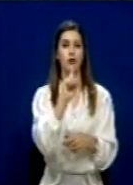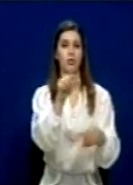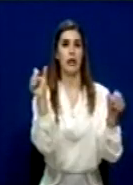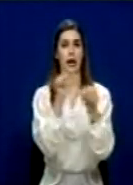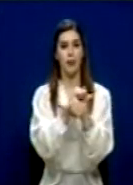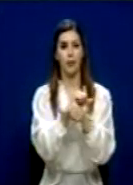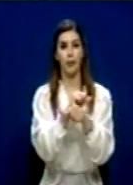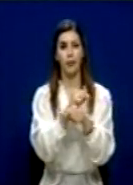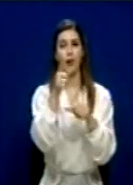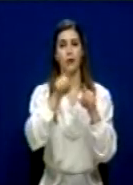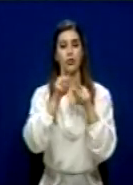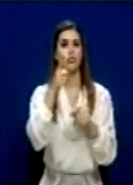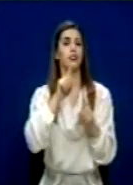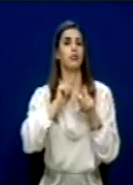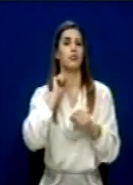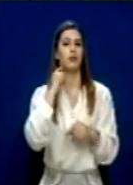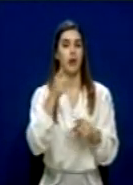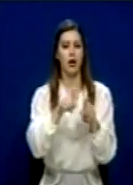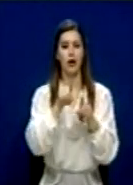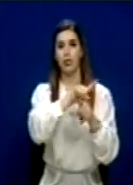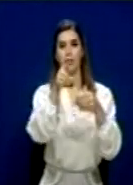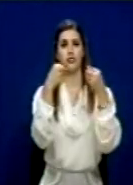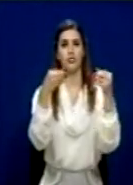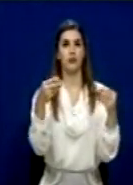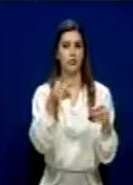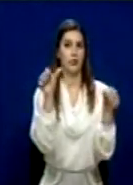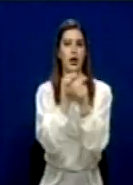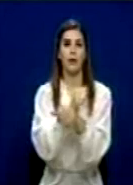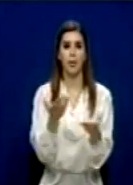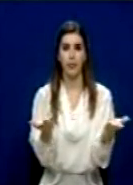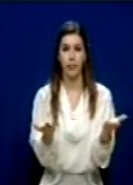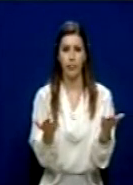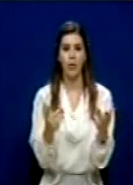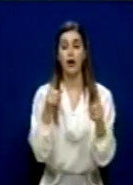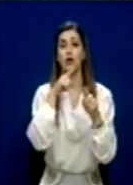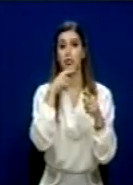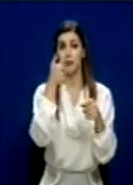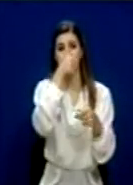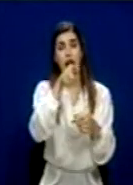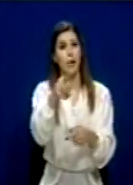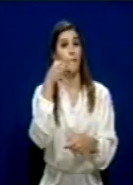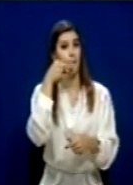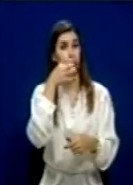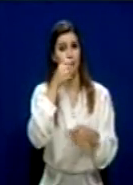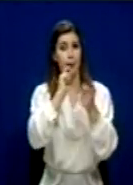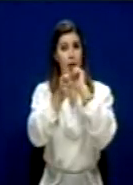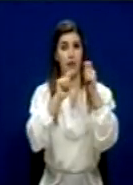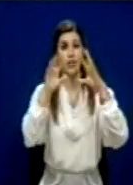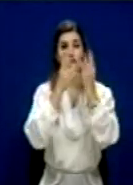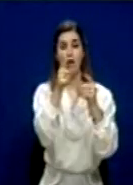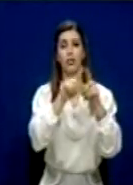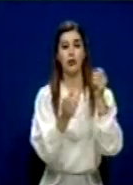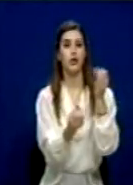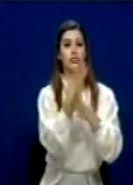mendohet, madje edhe turp, se si po e fthulni një gjatë tjilë. Për shkak se me marveshjen po krijohet